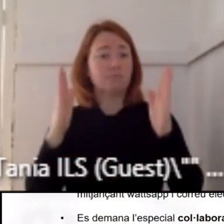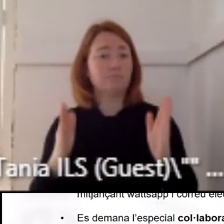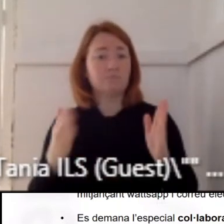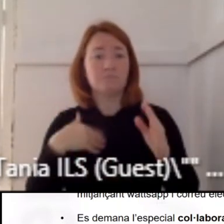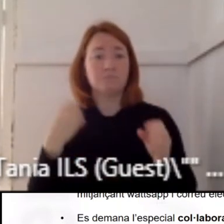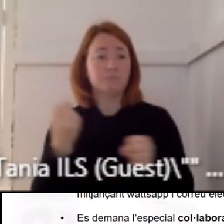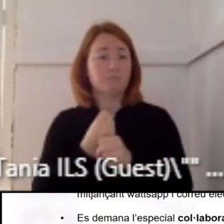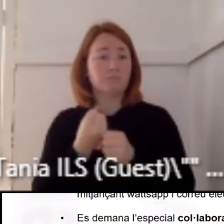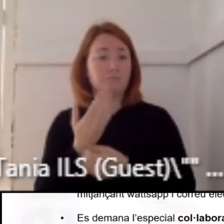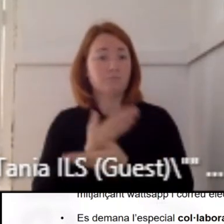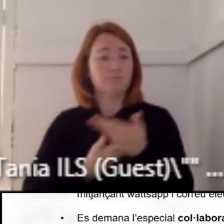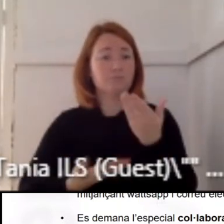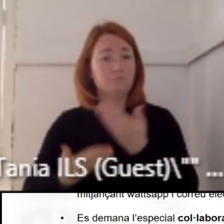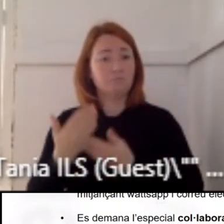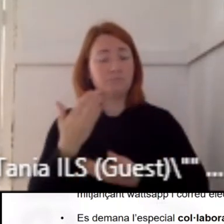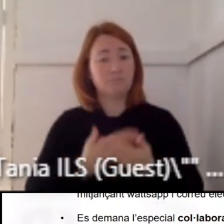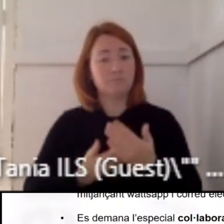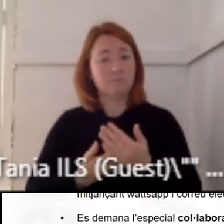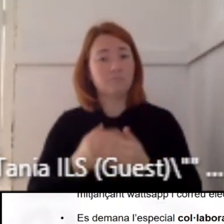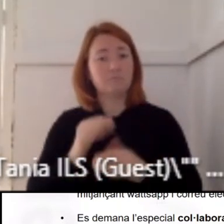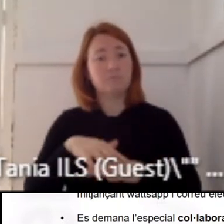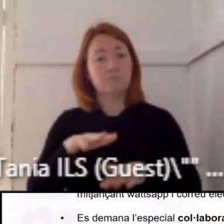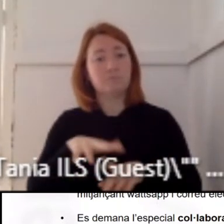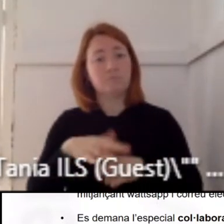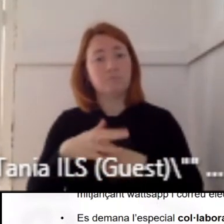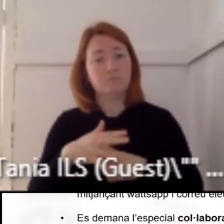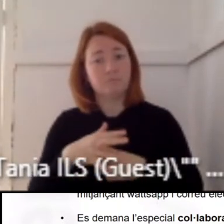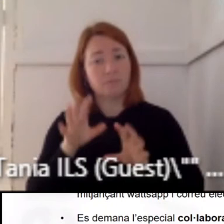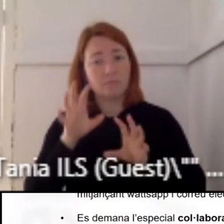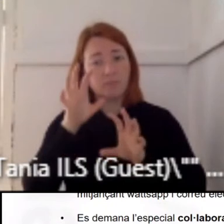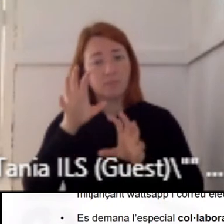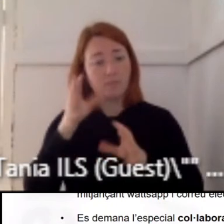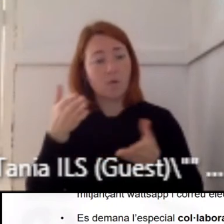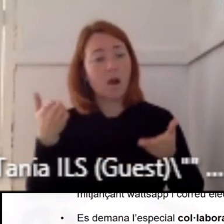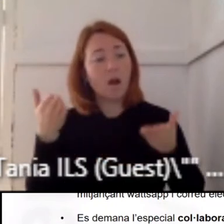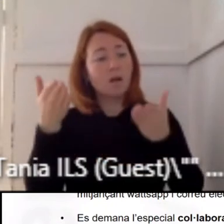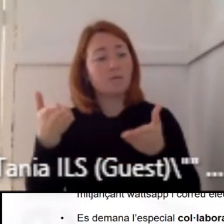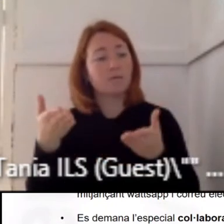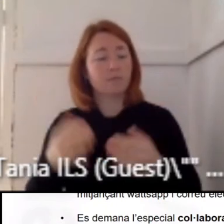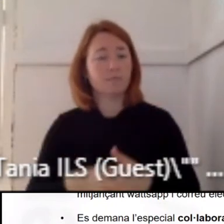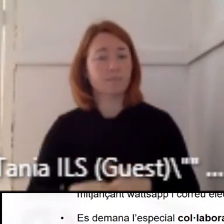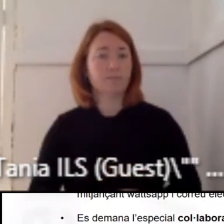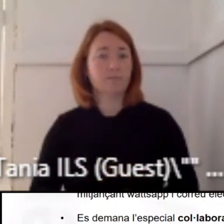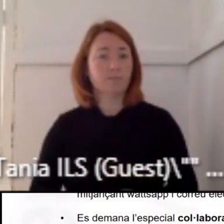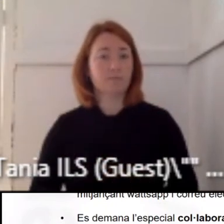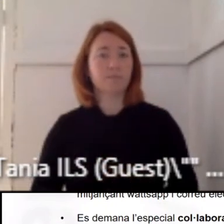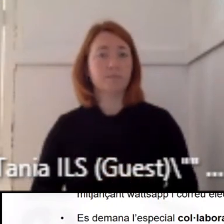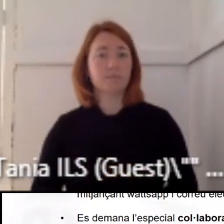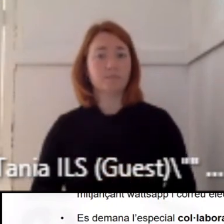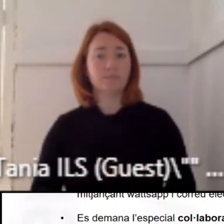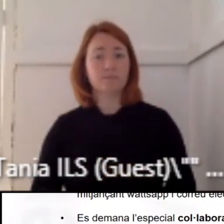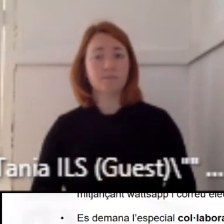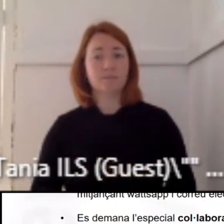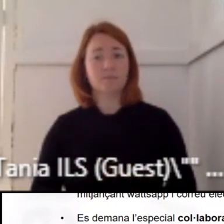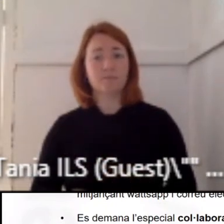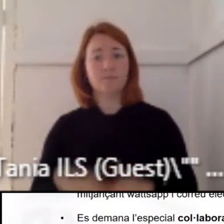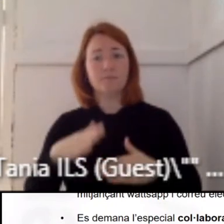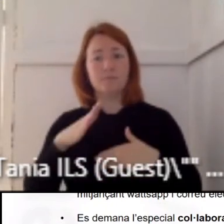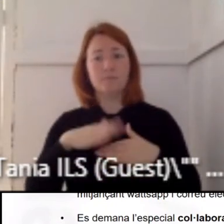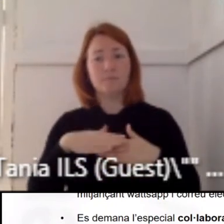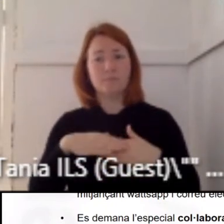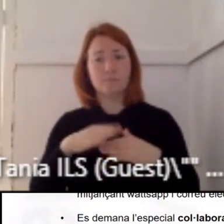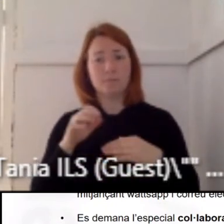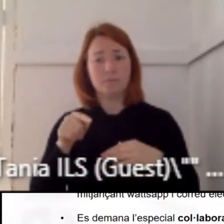per fer front a aquesta situació de violència i de suport a les dones que amb el confinament doncs estaven en